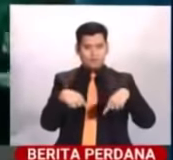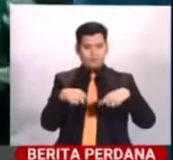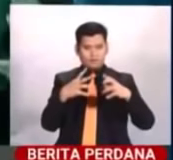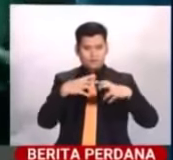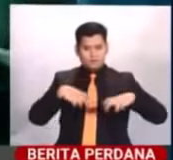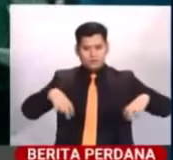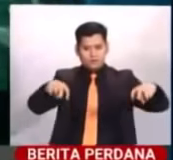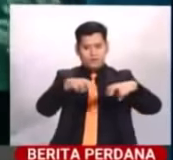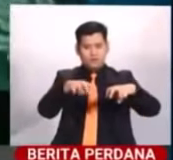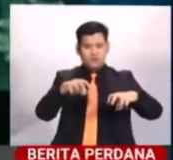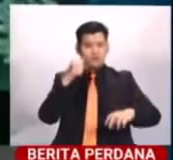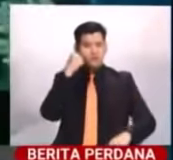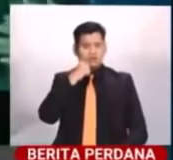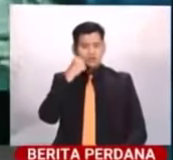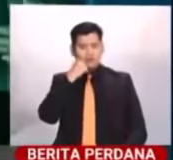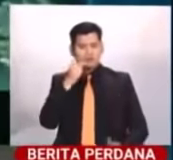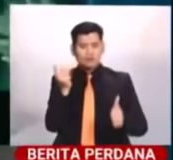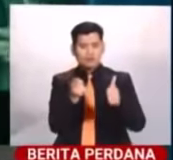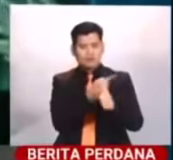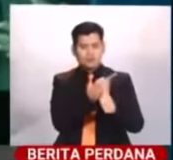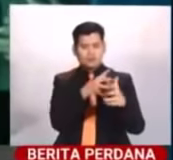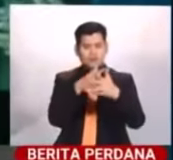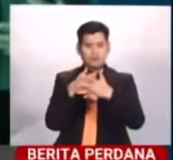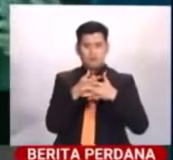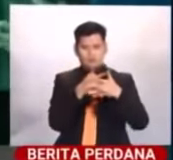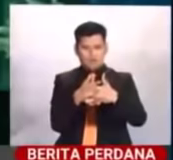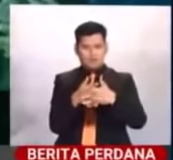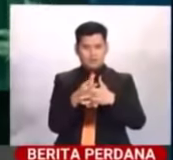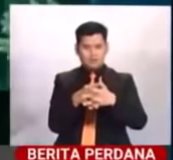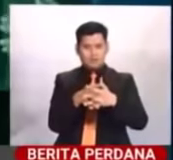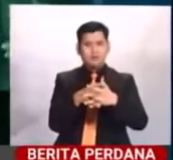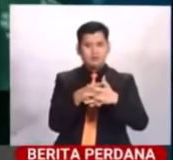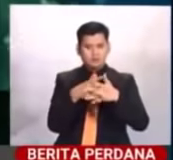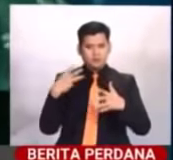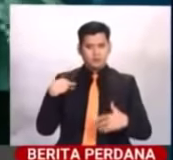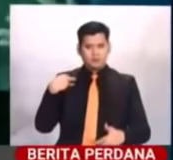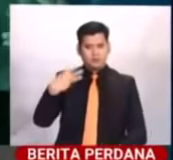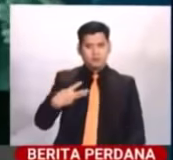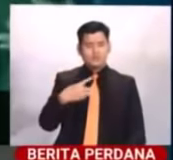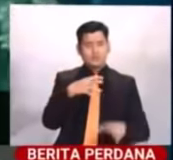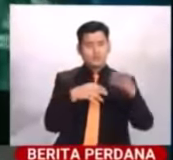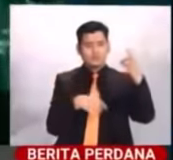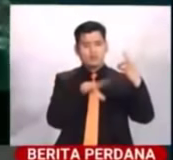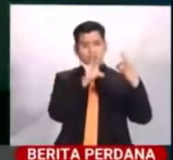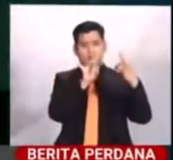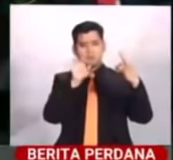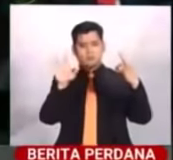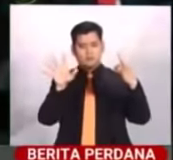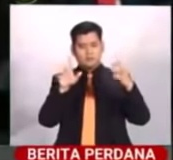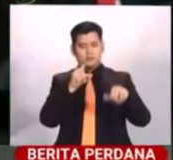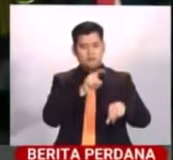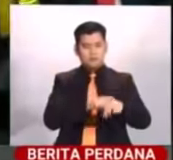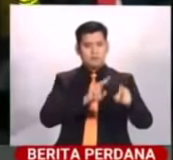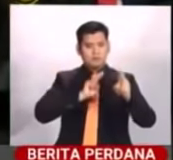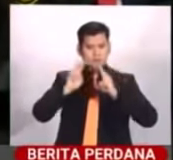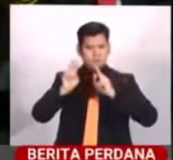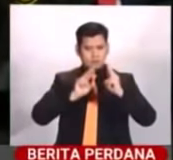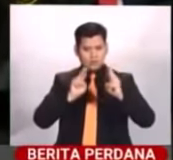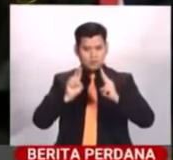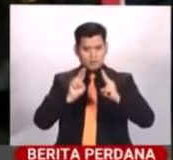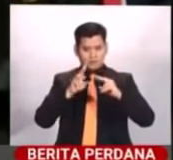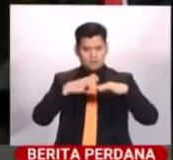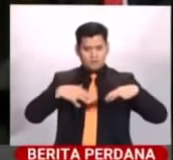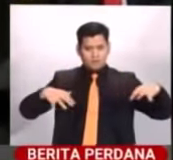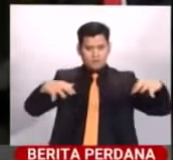wanita-wanita pertama mengenai penyalahgunaan dadah di Washington, Amerika Syarikat pada 1985. Ketika berucap pada persidangan